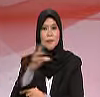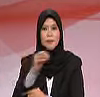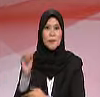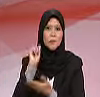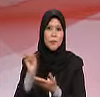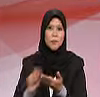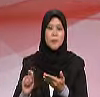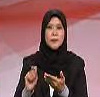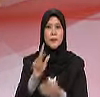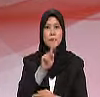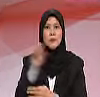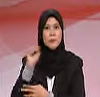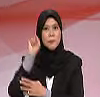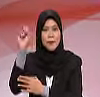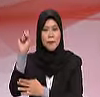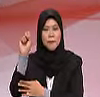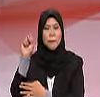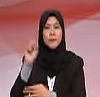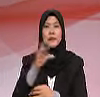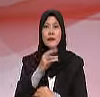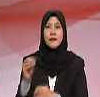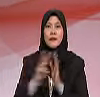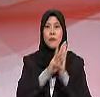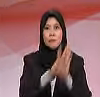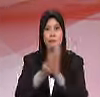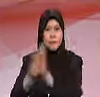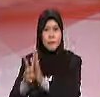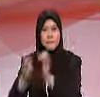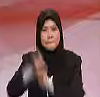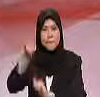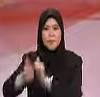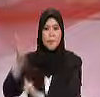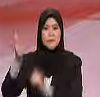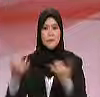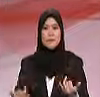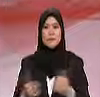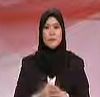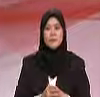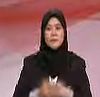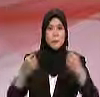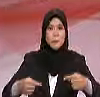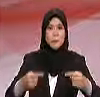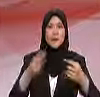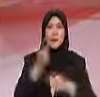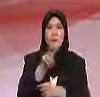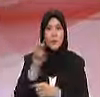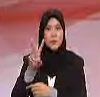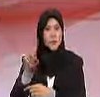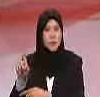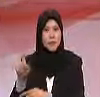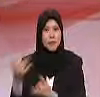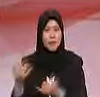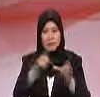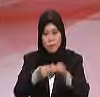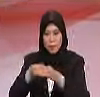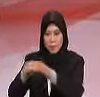Kementerian Belia dan Sukan Sabah, Putra Jali mewakili pemenang. Kejohanan PUBG Borneo Challenge 2021 berjaya menarik minat